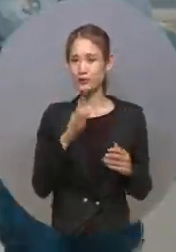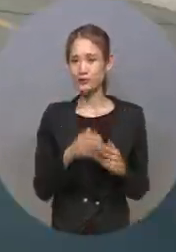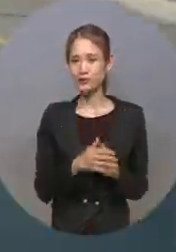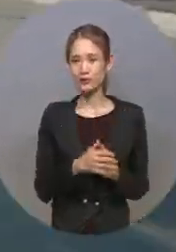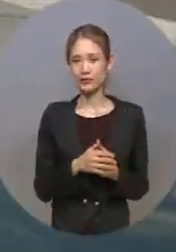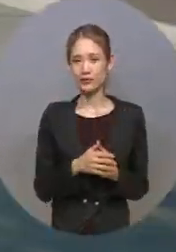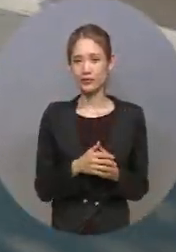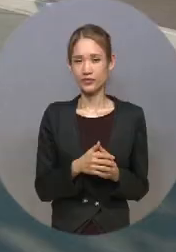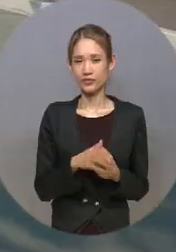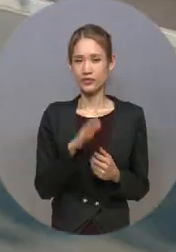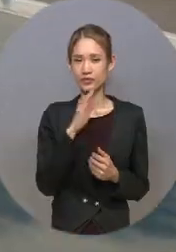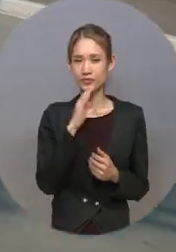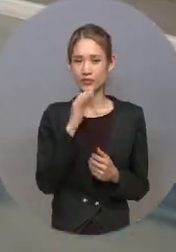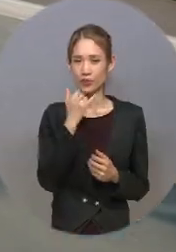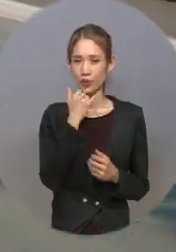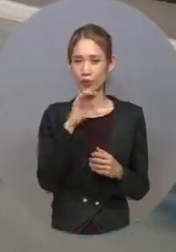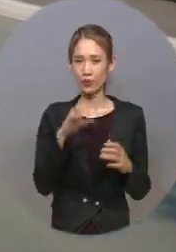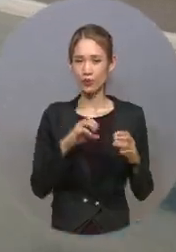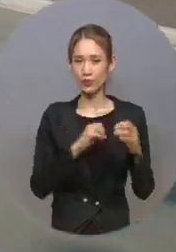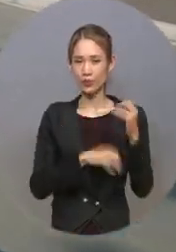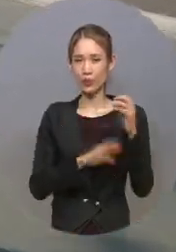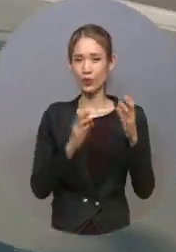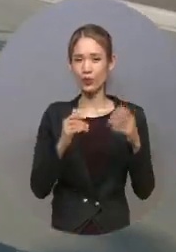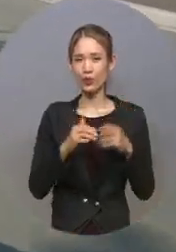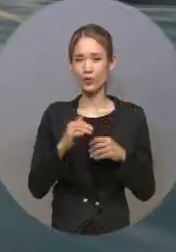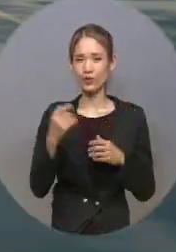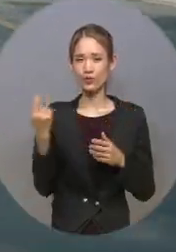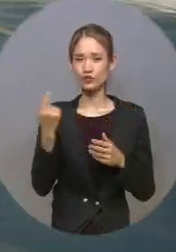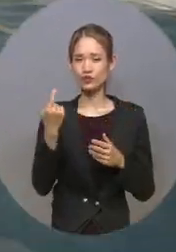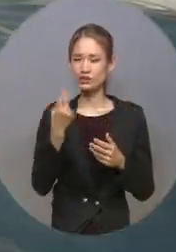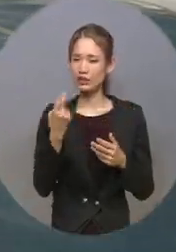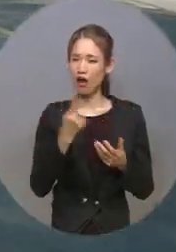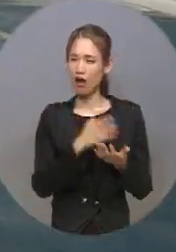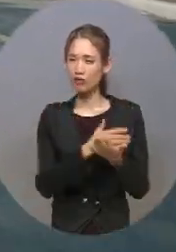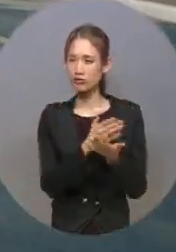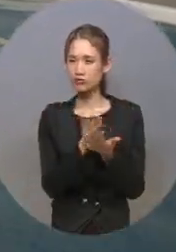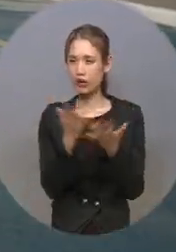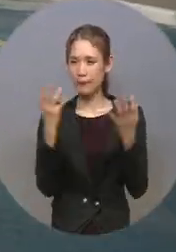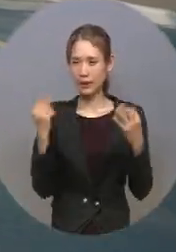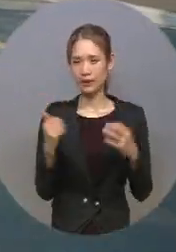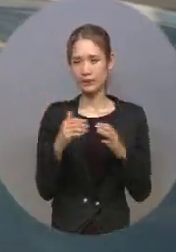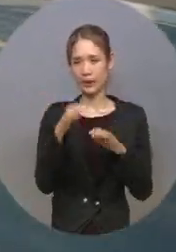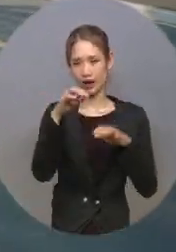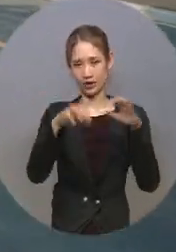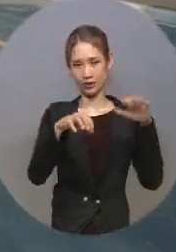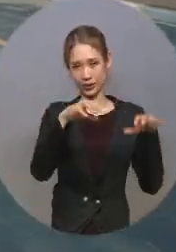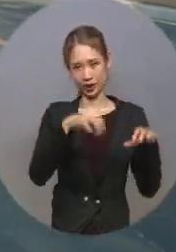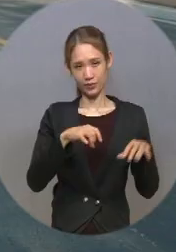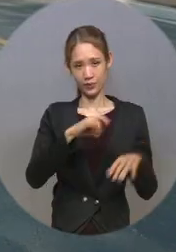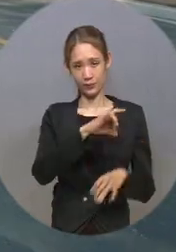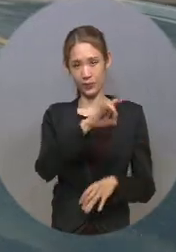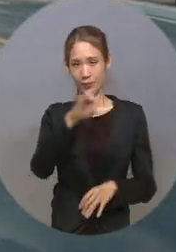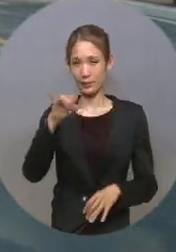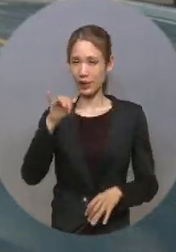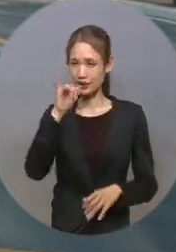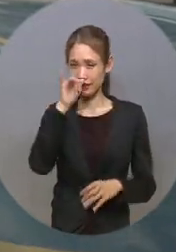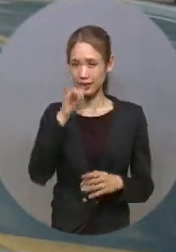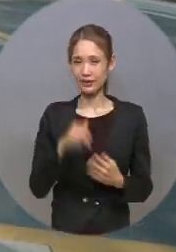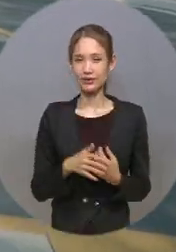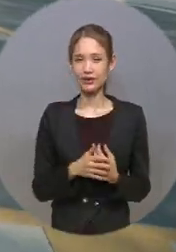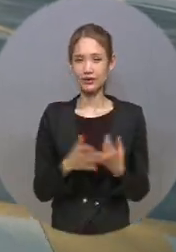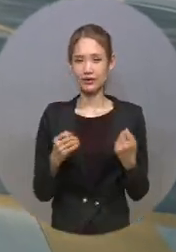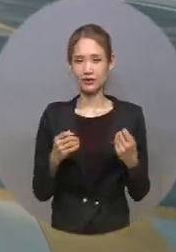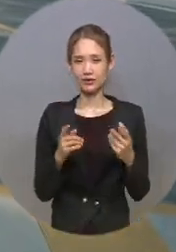근데 진짜 독일 본 고장에는 맥주가 수천 가지래요. 이 독일에도 마을마다 자신들의 맥주가 있대요. 그런